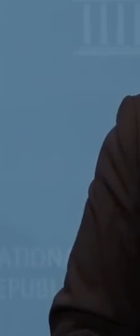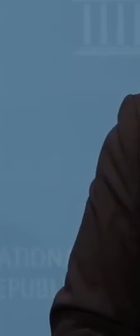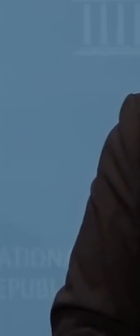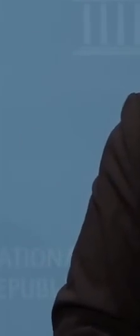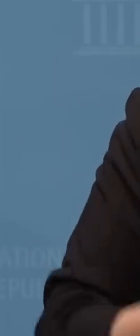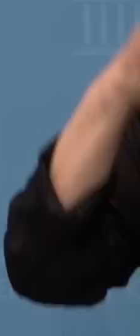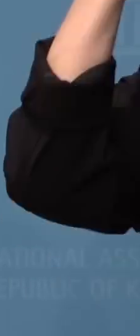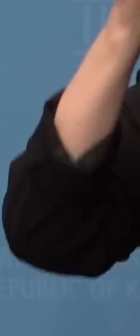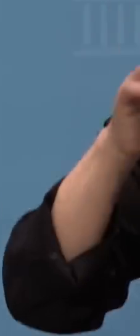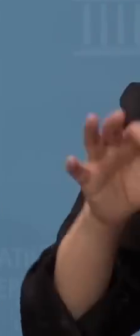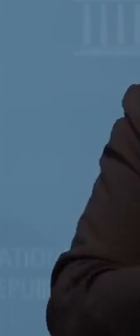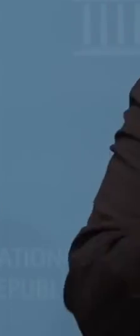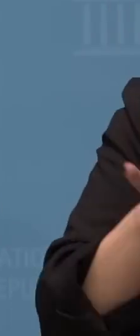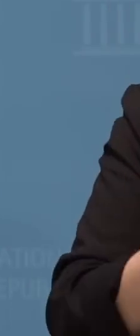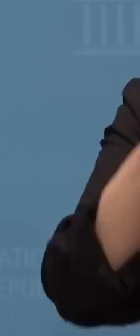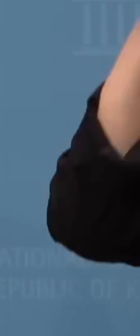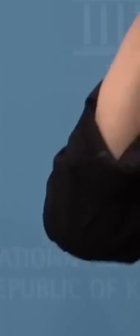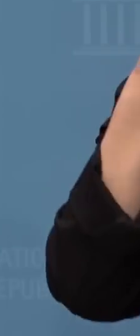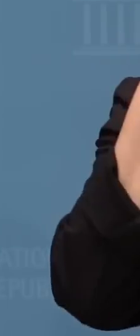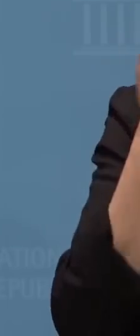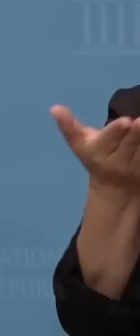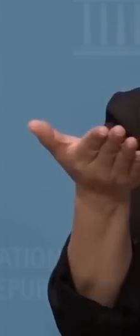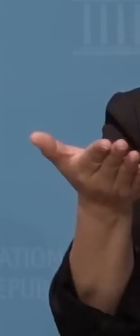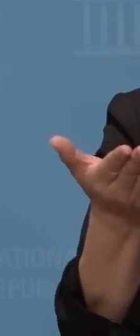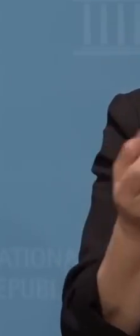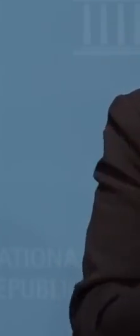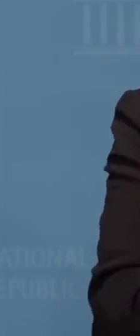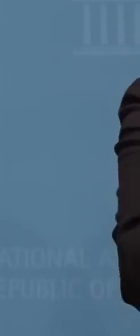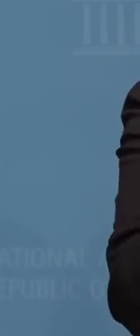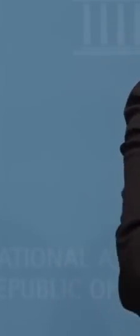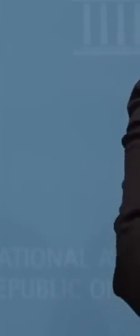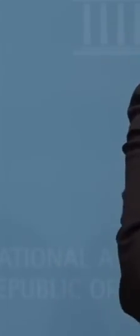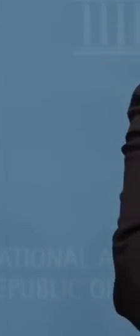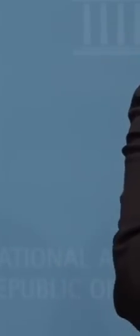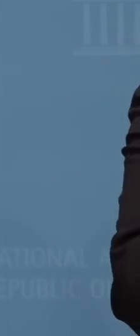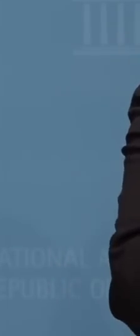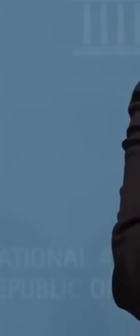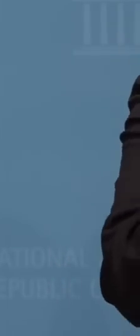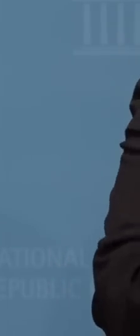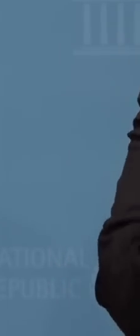한국 경제 모델이라고 할 수 있는 수출주도 성장 전략이 더 이상